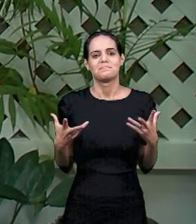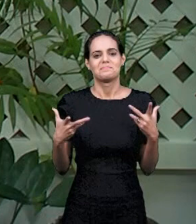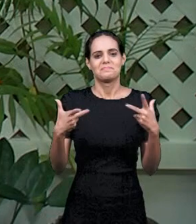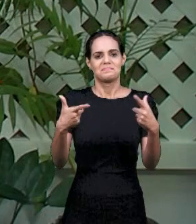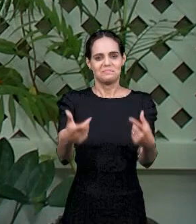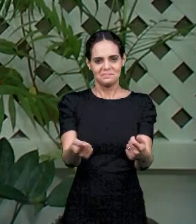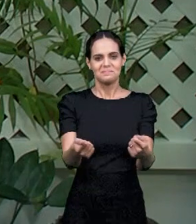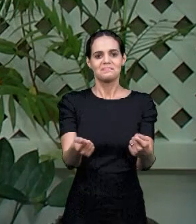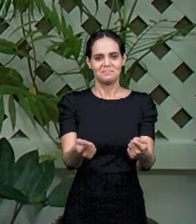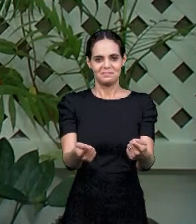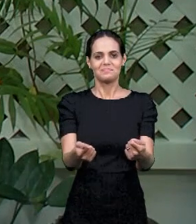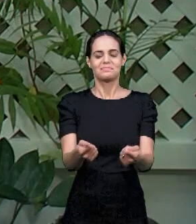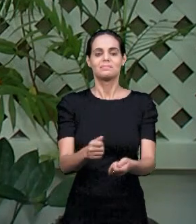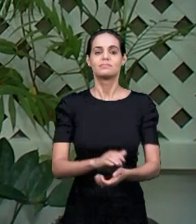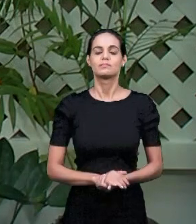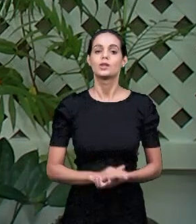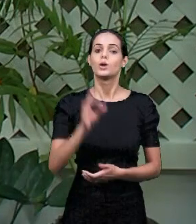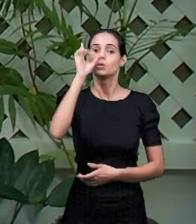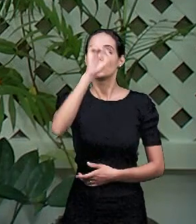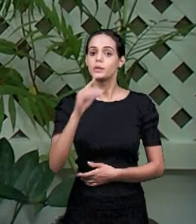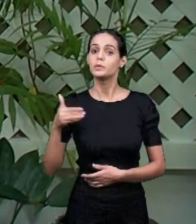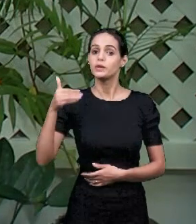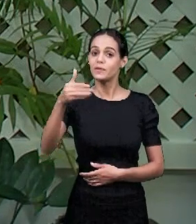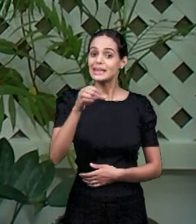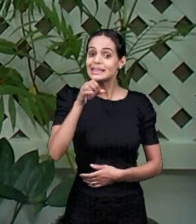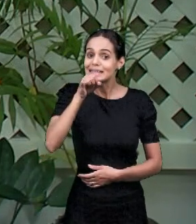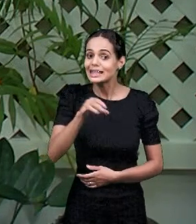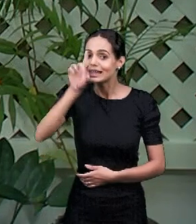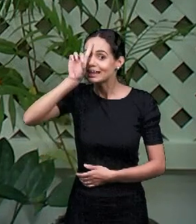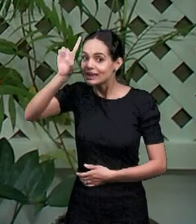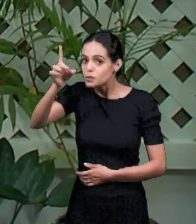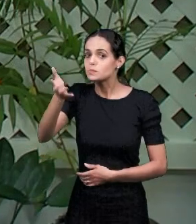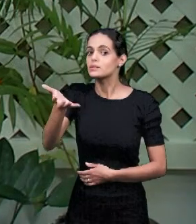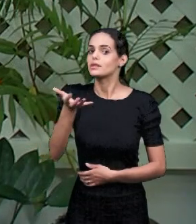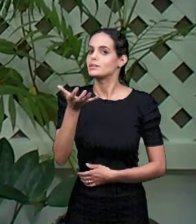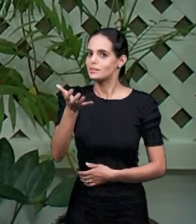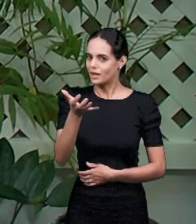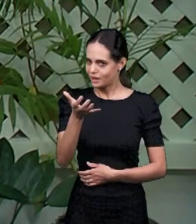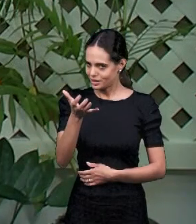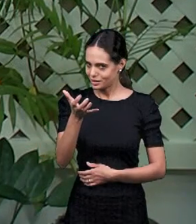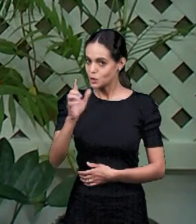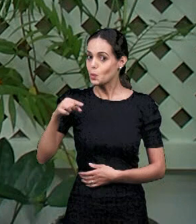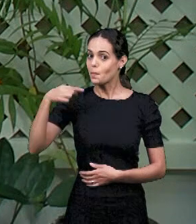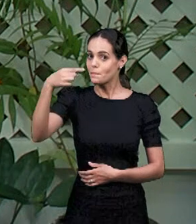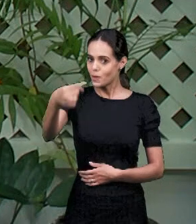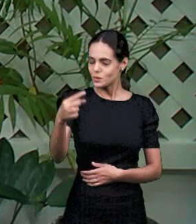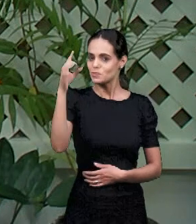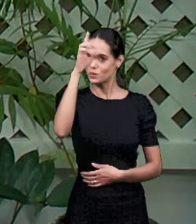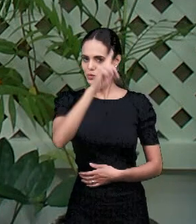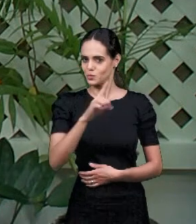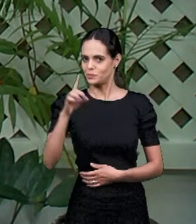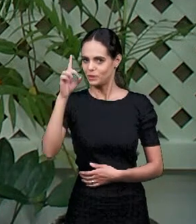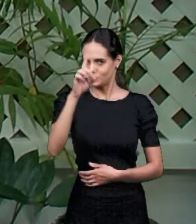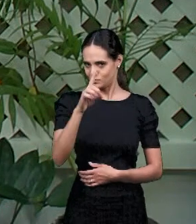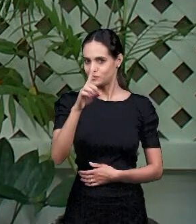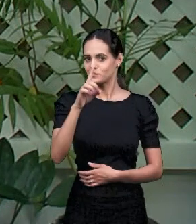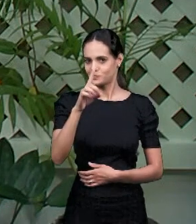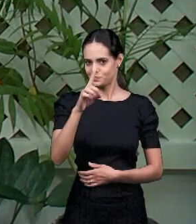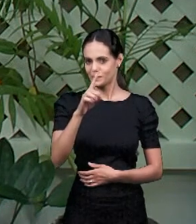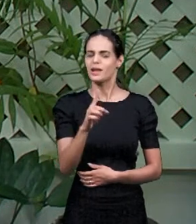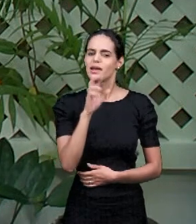merveilleux. Et dimanche prochain, si Dieu le permet, nous serons en train de donner les